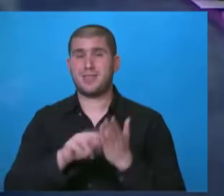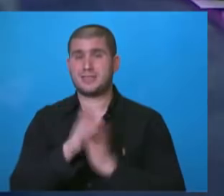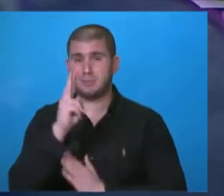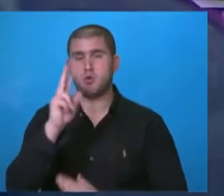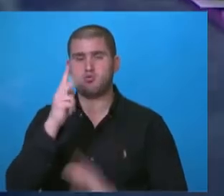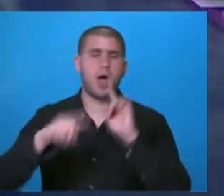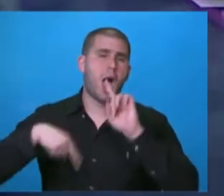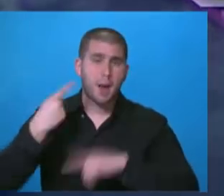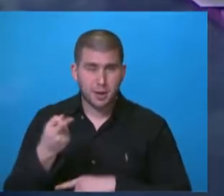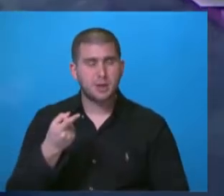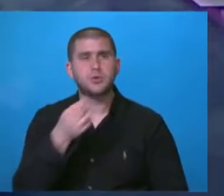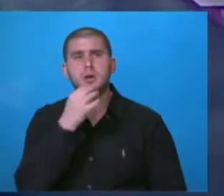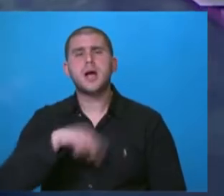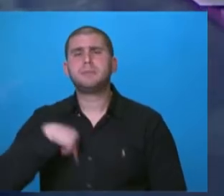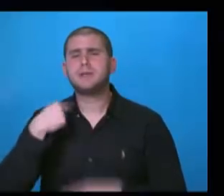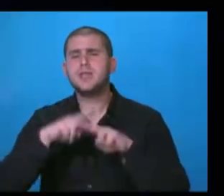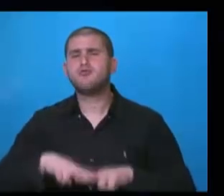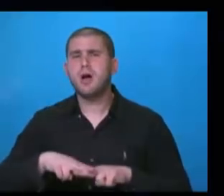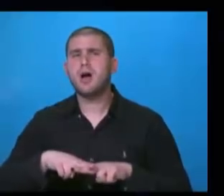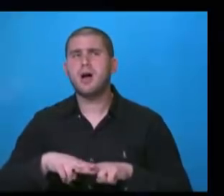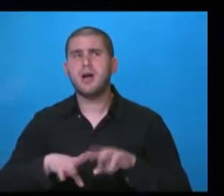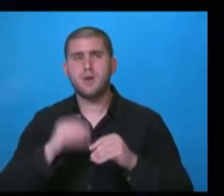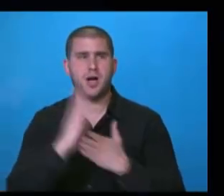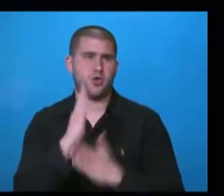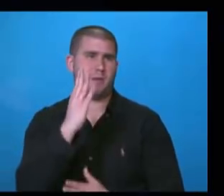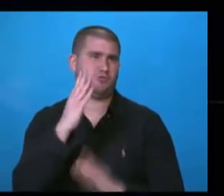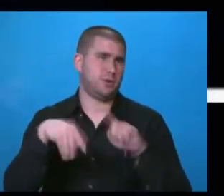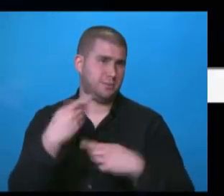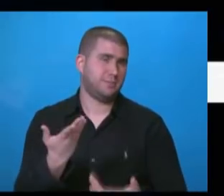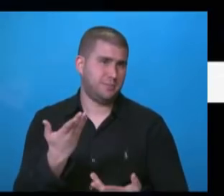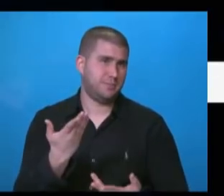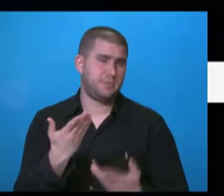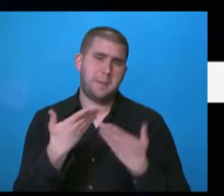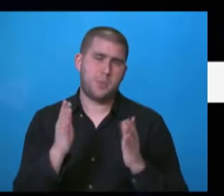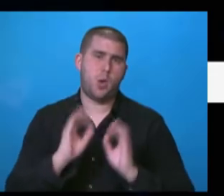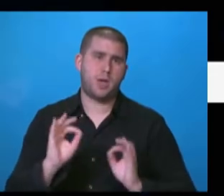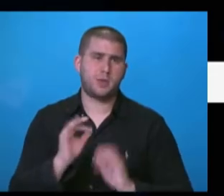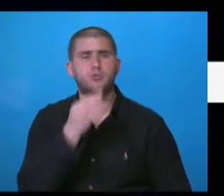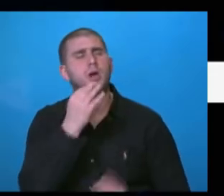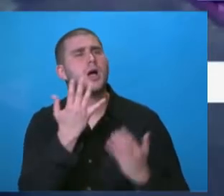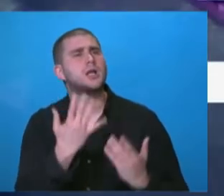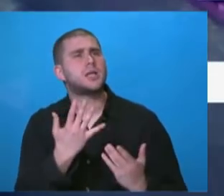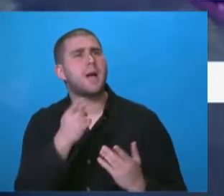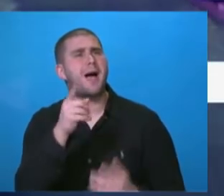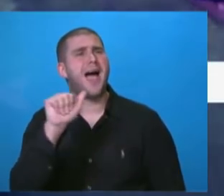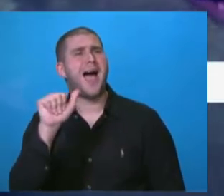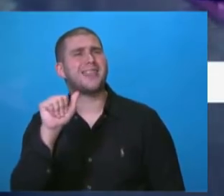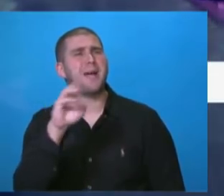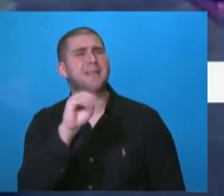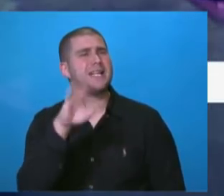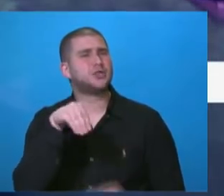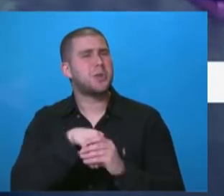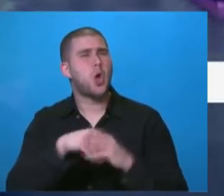הבא. וכמה זמן עוד נשאר להצביע? עד יום חמישי, בעצם ההצבעה עוד פתוחה. וכמה ארקטיק מנקיז יש במצעד